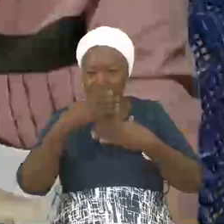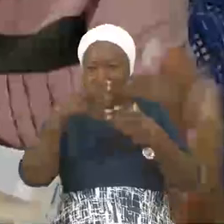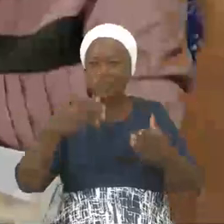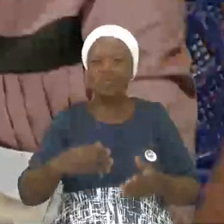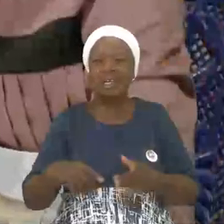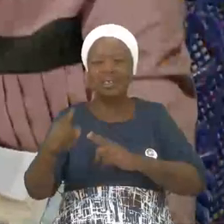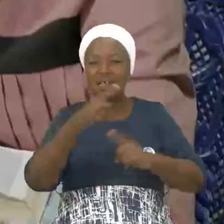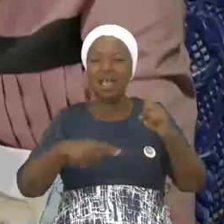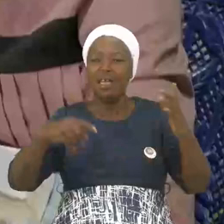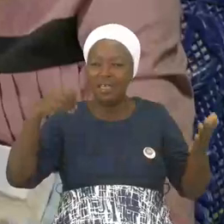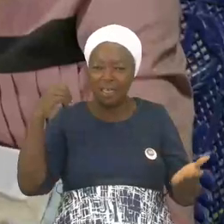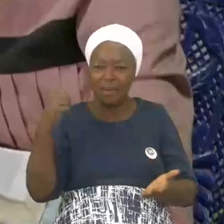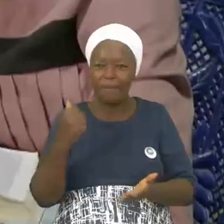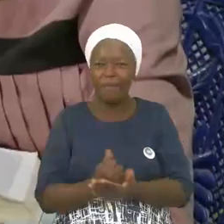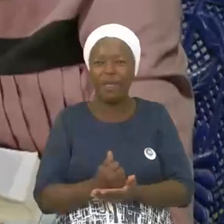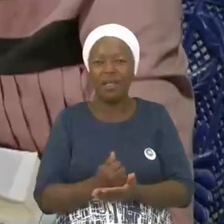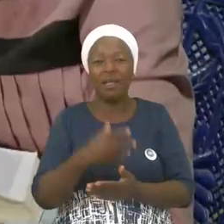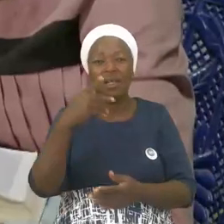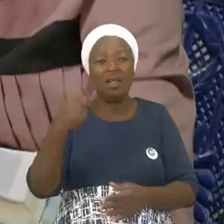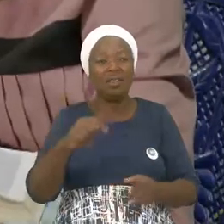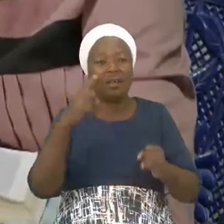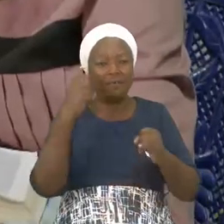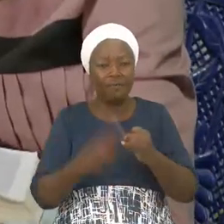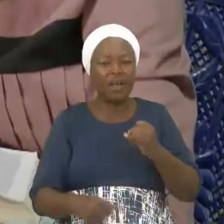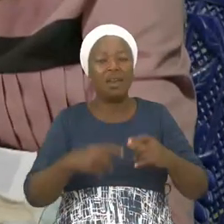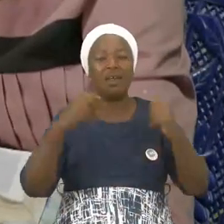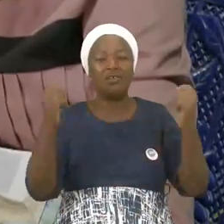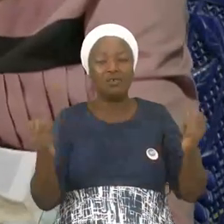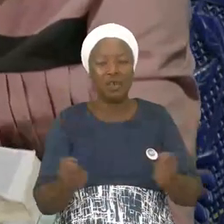de Jésus. J'attendais ton amen.